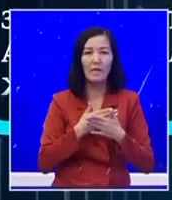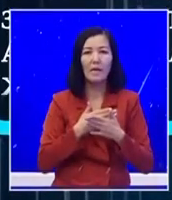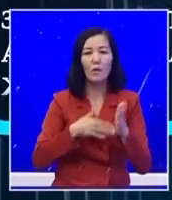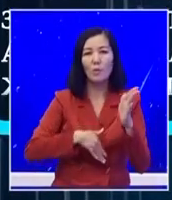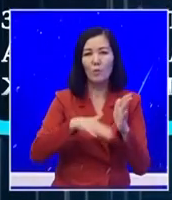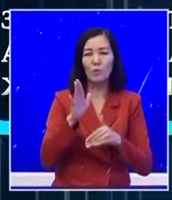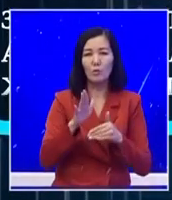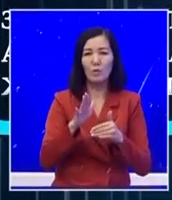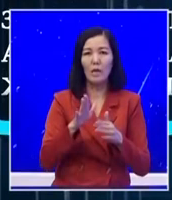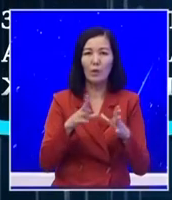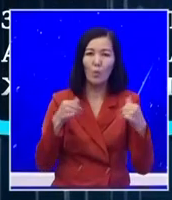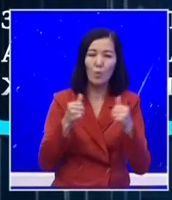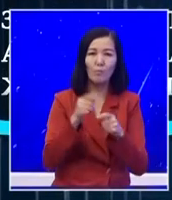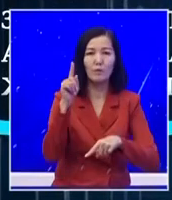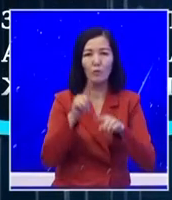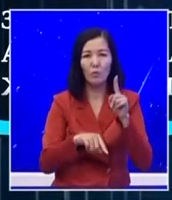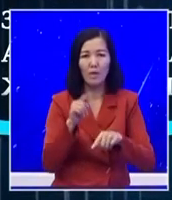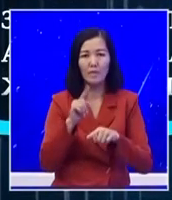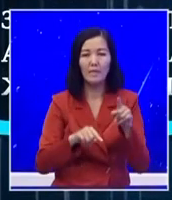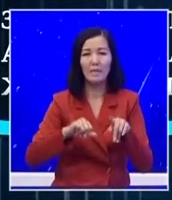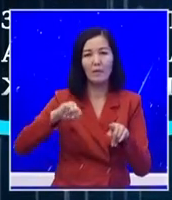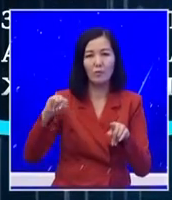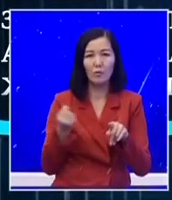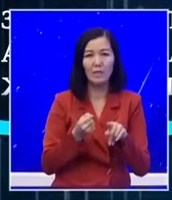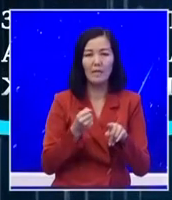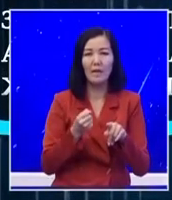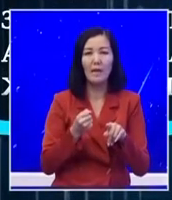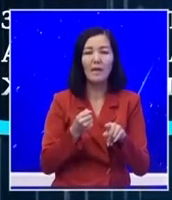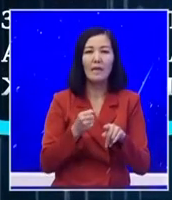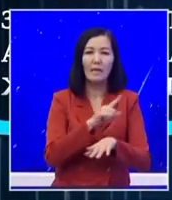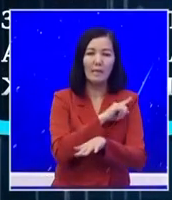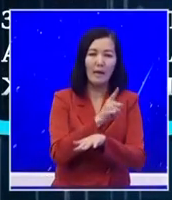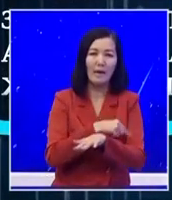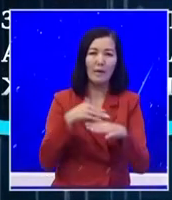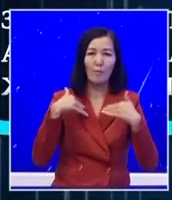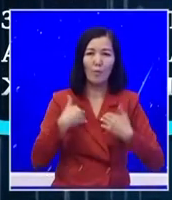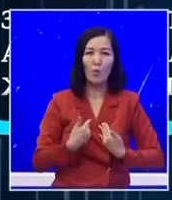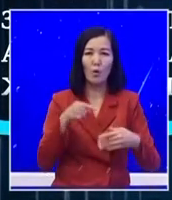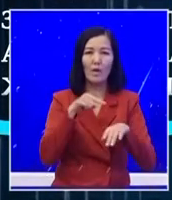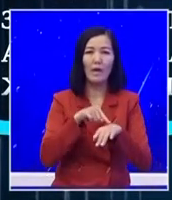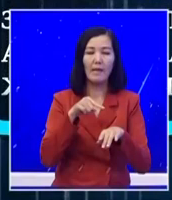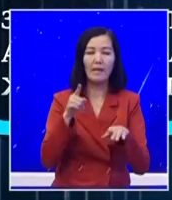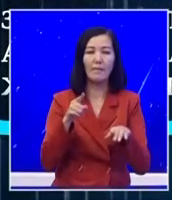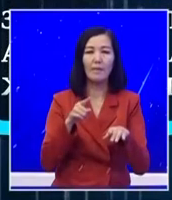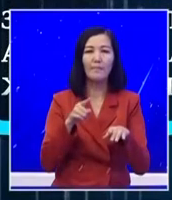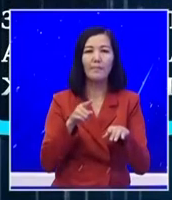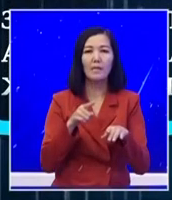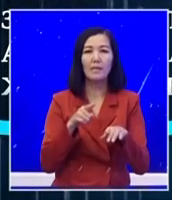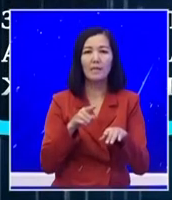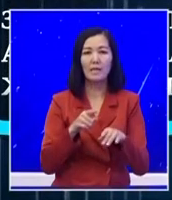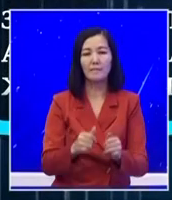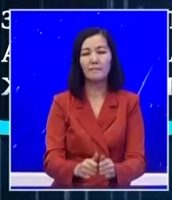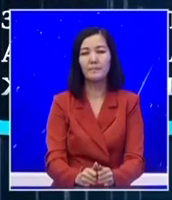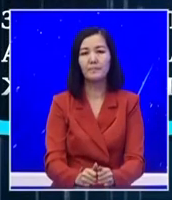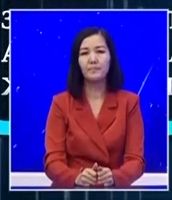үлгісі. Марқұмның отбасына, туған туысқандарына, замандастарына қайғырып көңіл айтамын. Алдынан жарылқасын, жаны